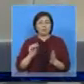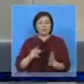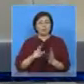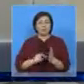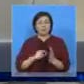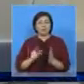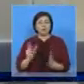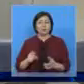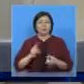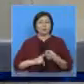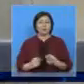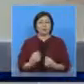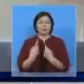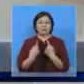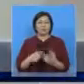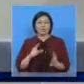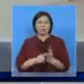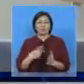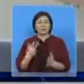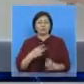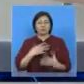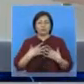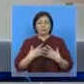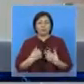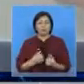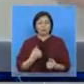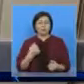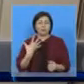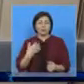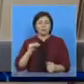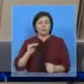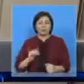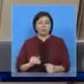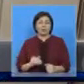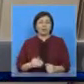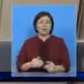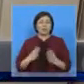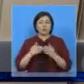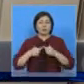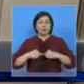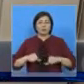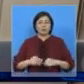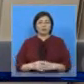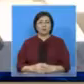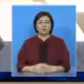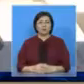8773 адамның бойынан вирус анықталса, оның 73% жазылды. Әлі де 5500 адам үй карантинінде.